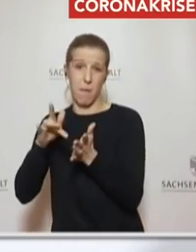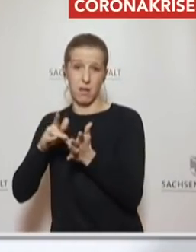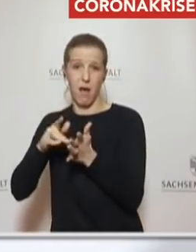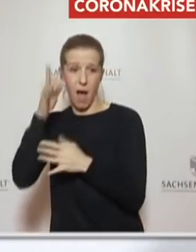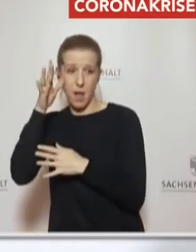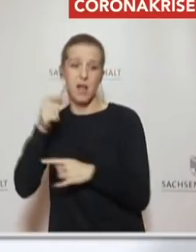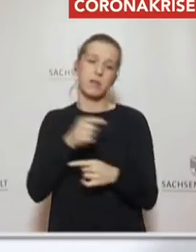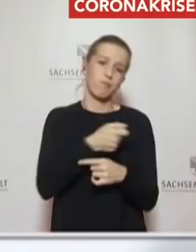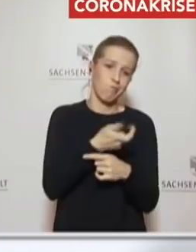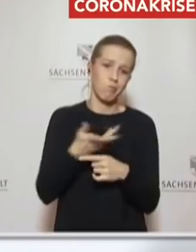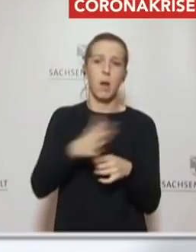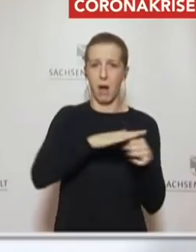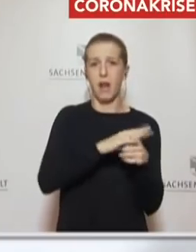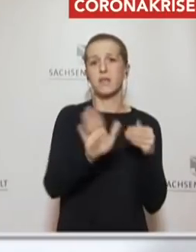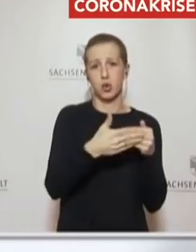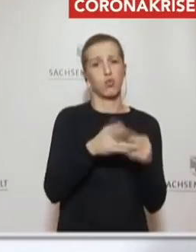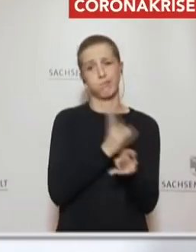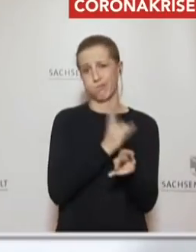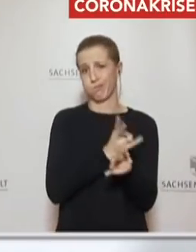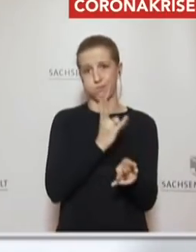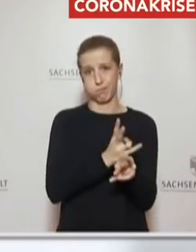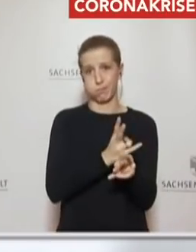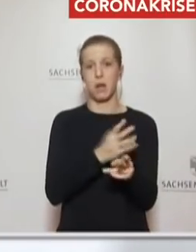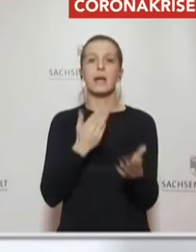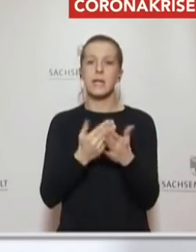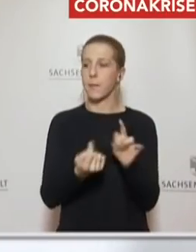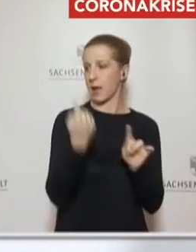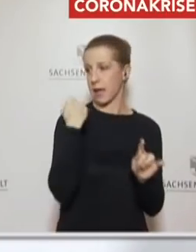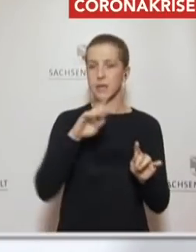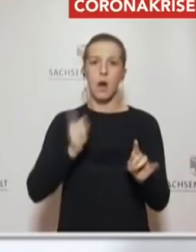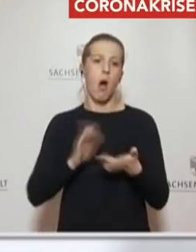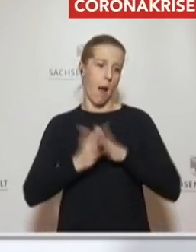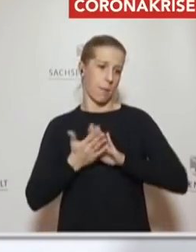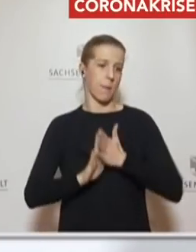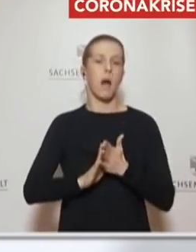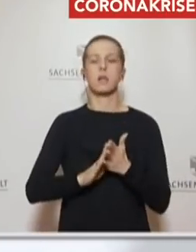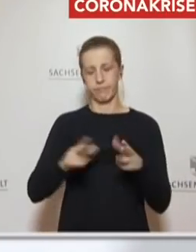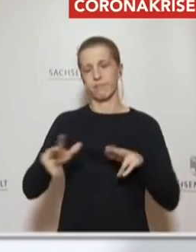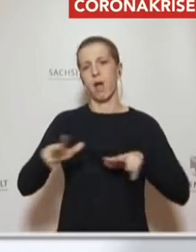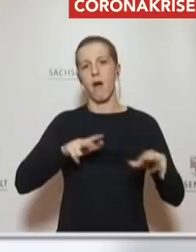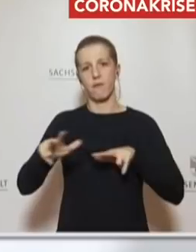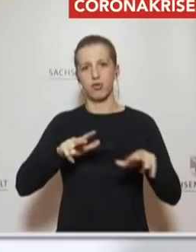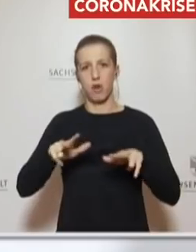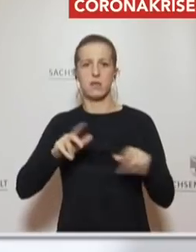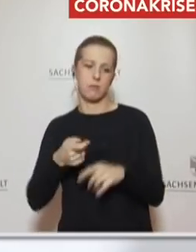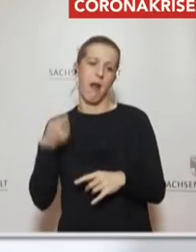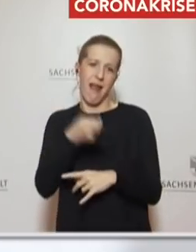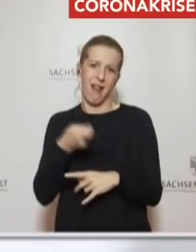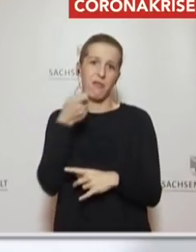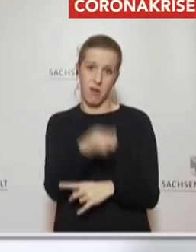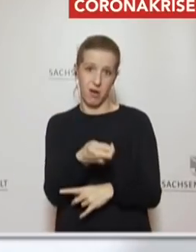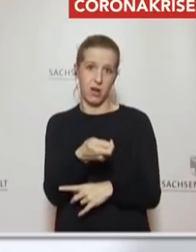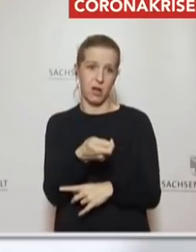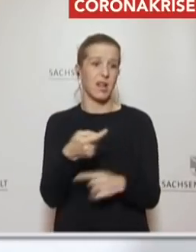bleiben. Dafür haben wir gestern weitere Wirtschaftshilfen vereinbart für die sehr, sehr lange